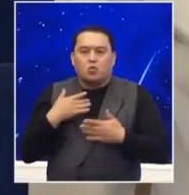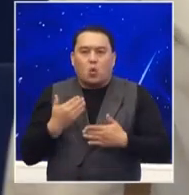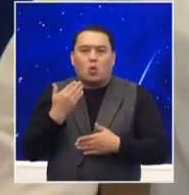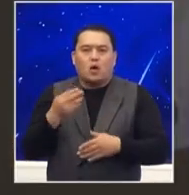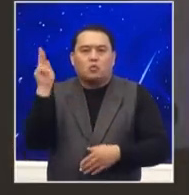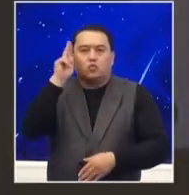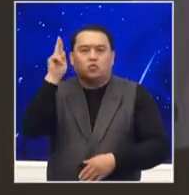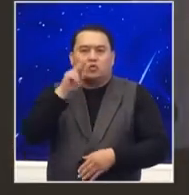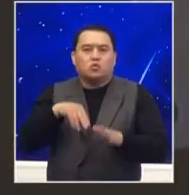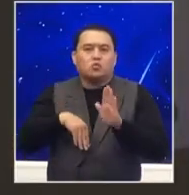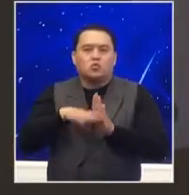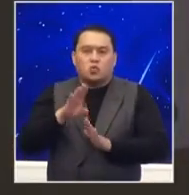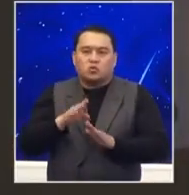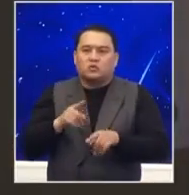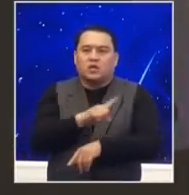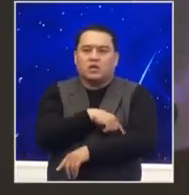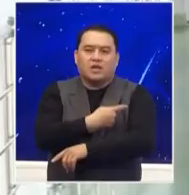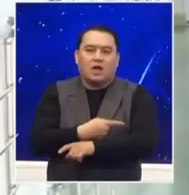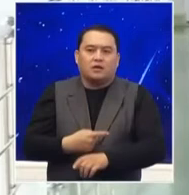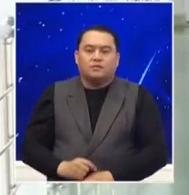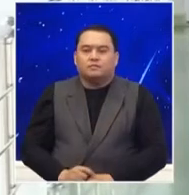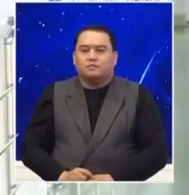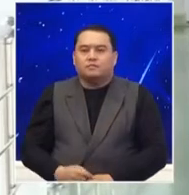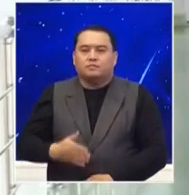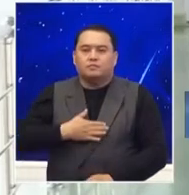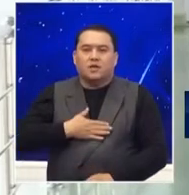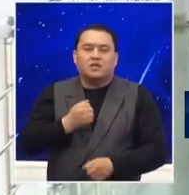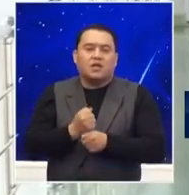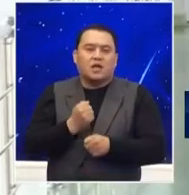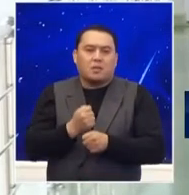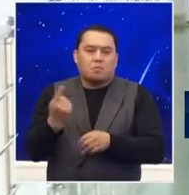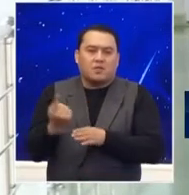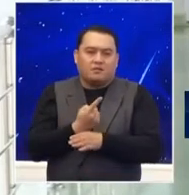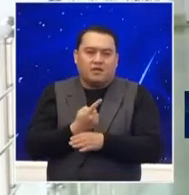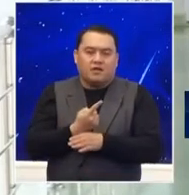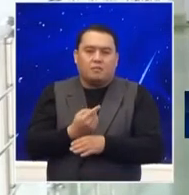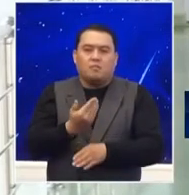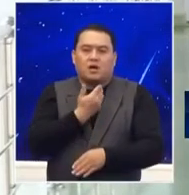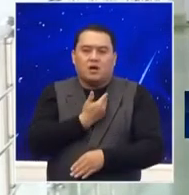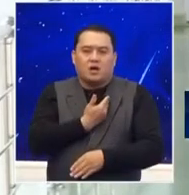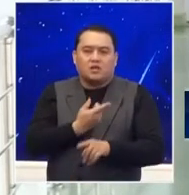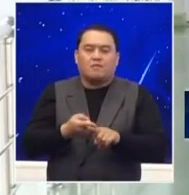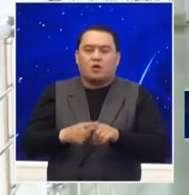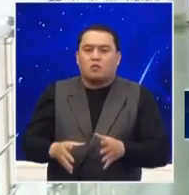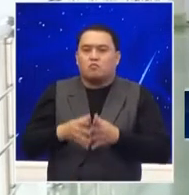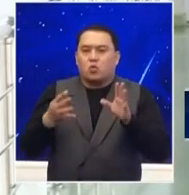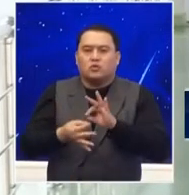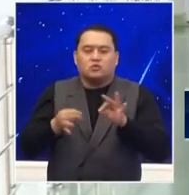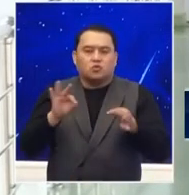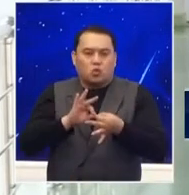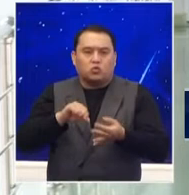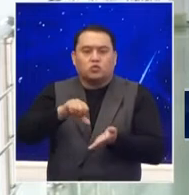прошли обучение в ведущих зарубежных клиниках. Мы делали эти операции на первичном уровне. Сейчас хотим идти на более